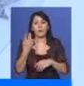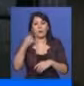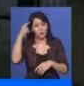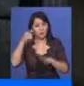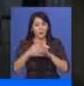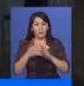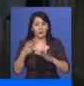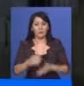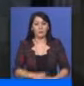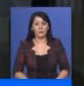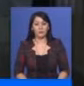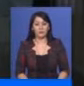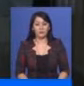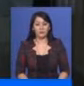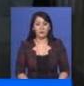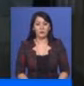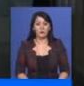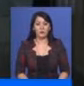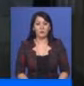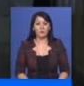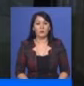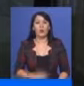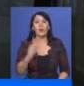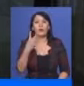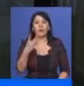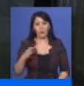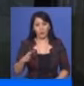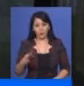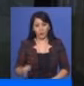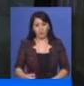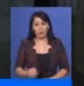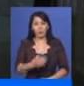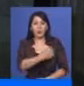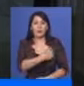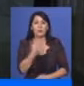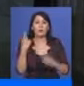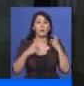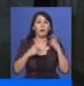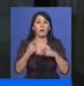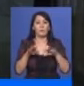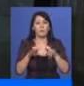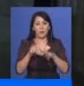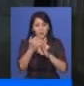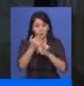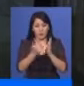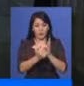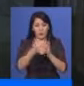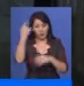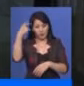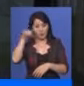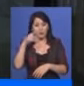ескерген. Сами просто были заинтересованы. Екі олым колледжде оқуға ынта танытты. Компьютерге, компьютерлік